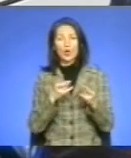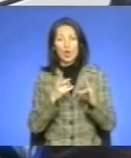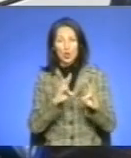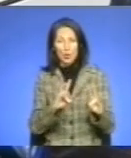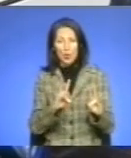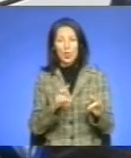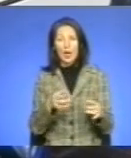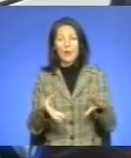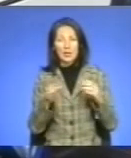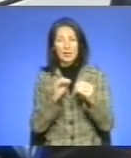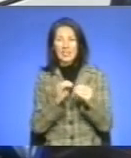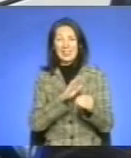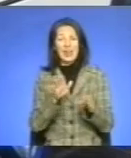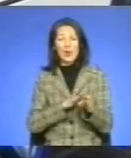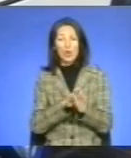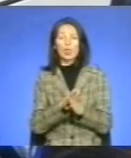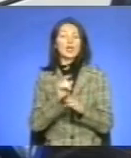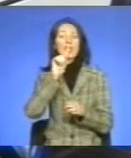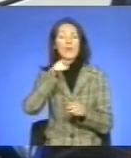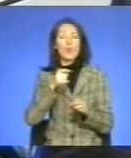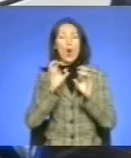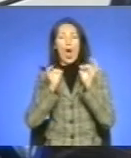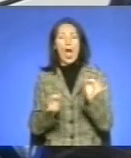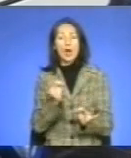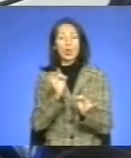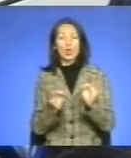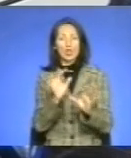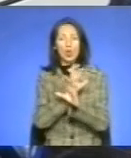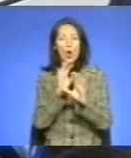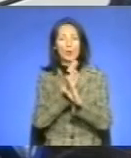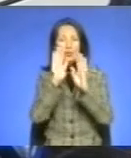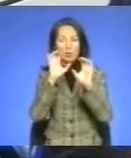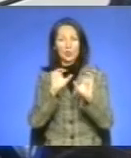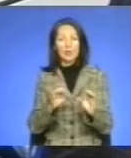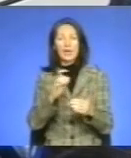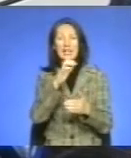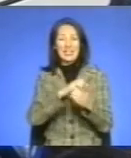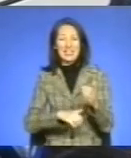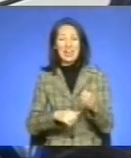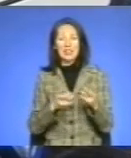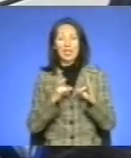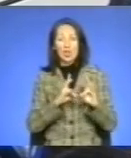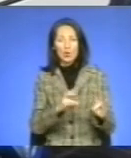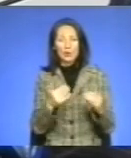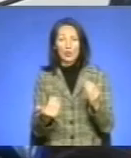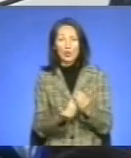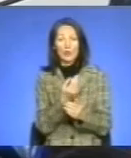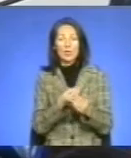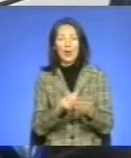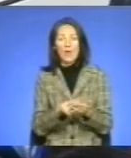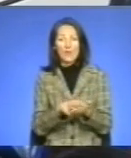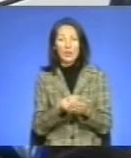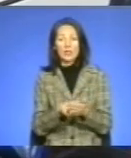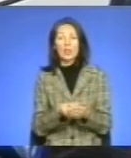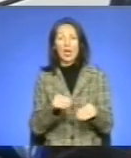екологічного законодавства при здійсненні господарської діяльності, стягнення шкоди відновної вартості, завданої знищенням